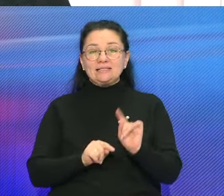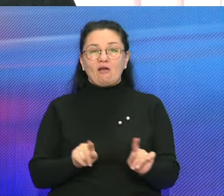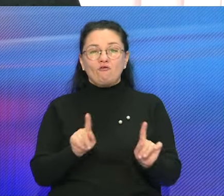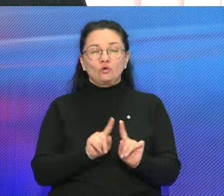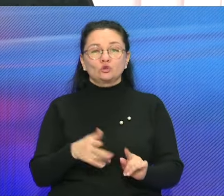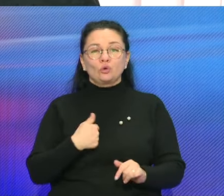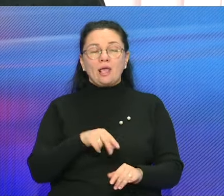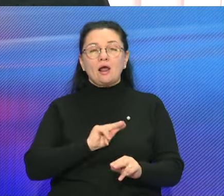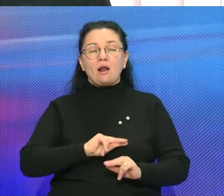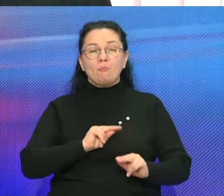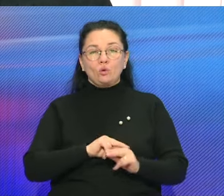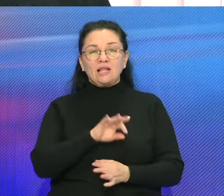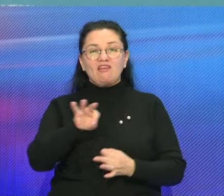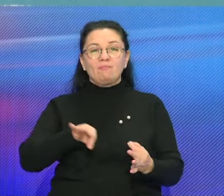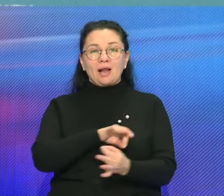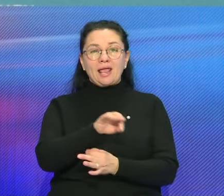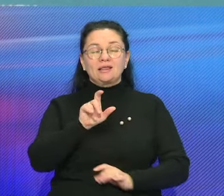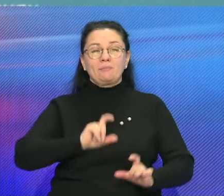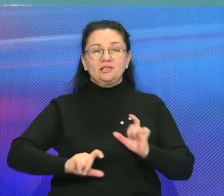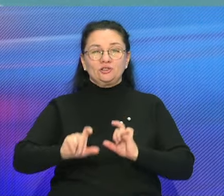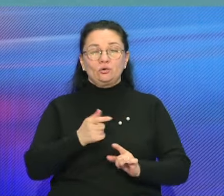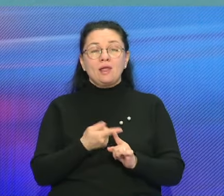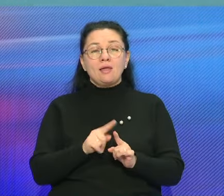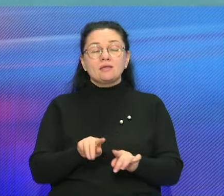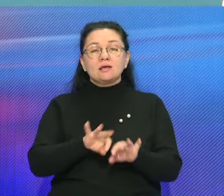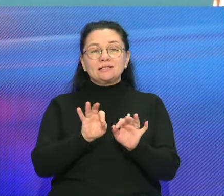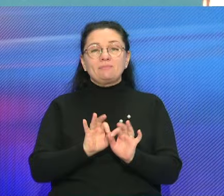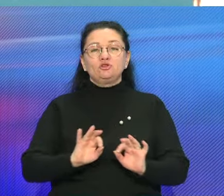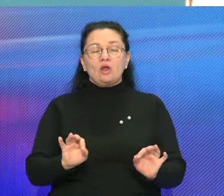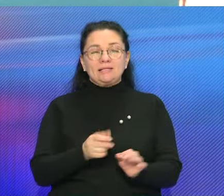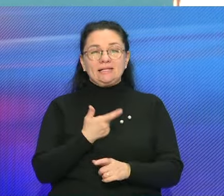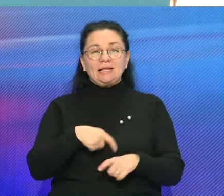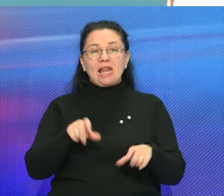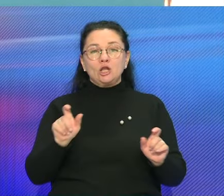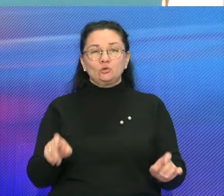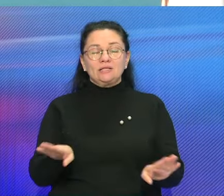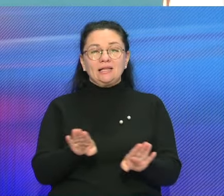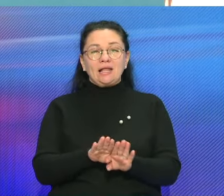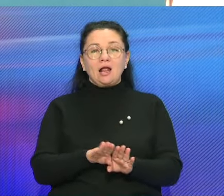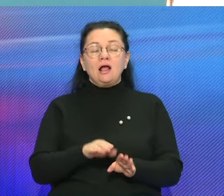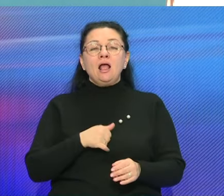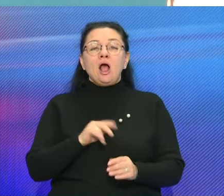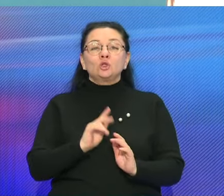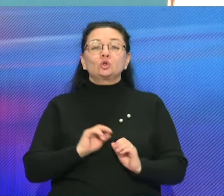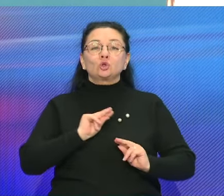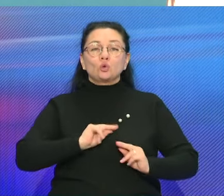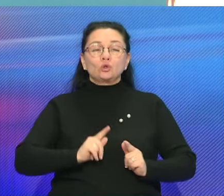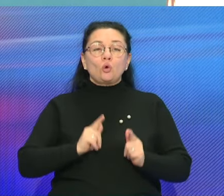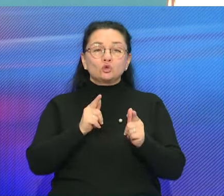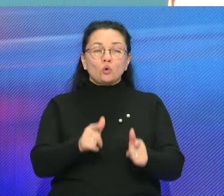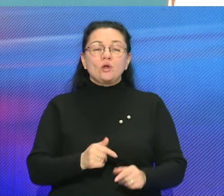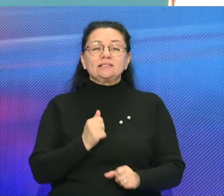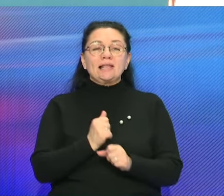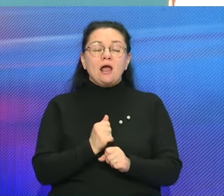я работала в проектном институте. Это даже замечательно. Для людей это получше трудоустроиться на работу. То